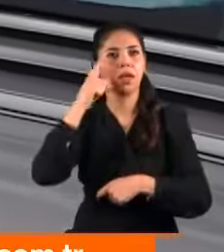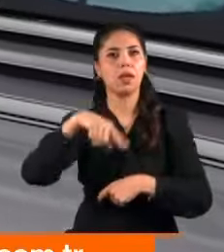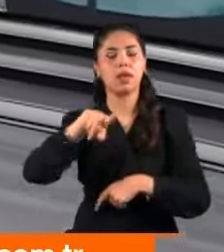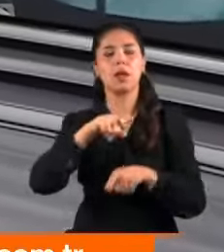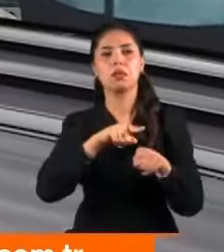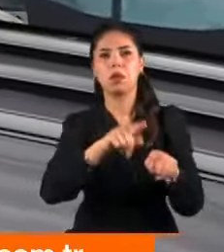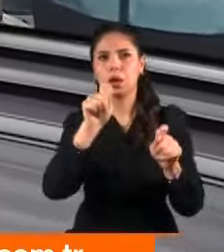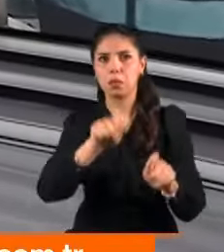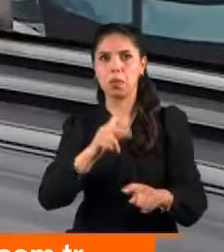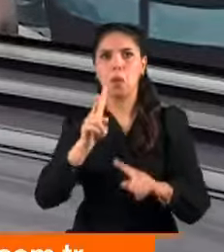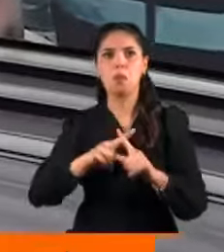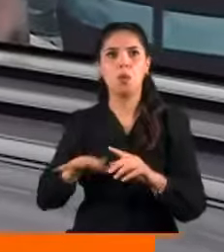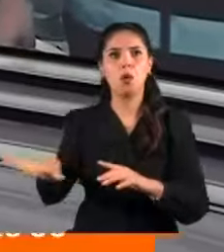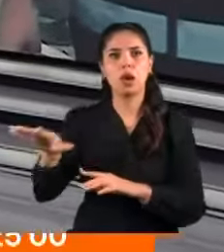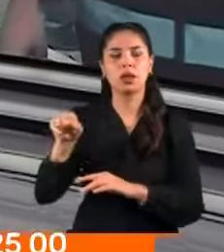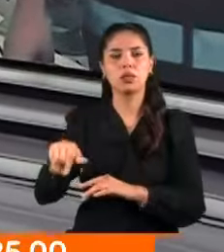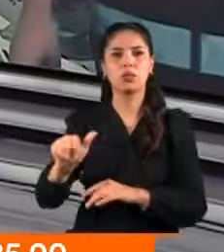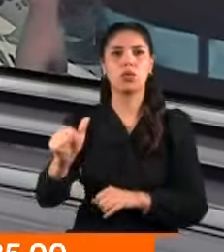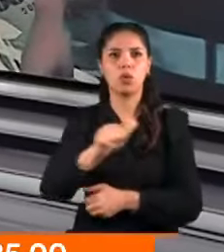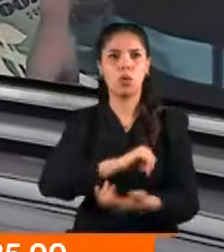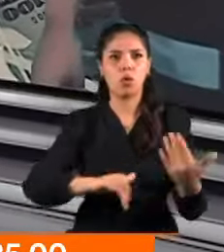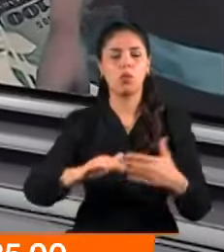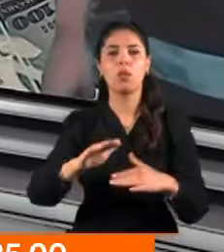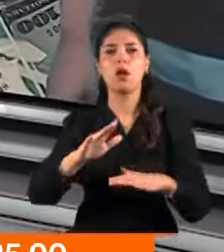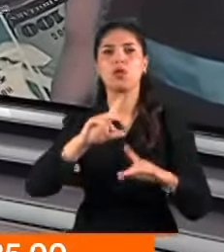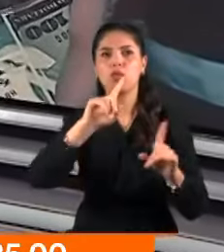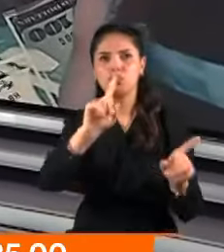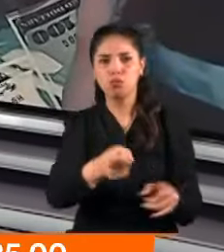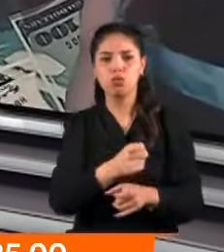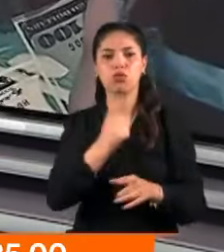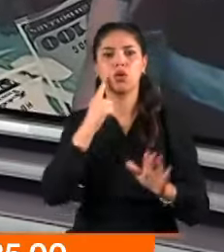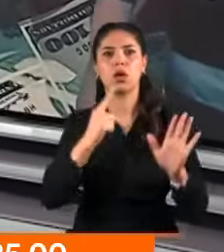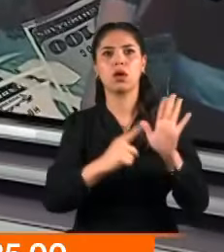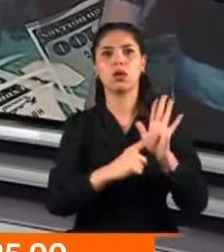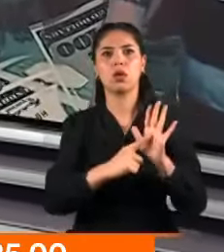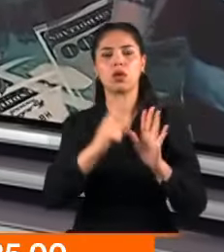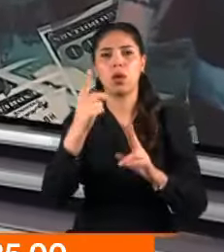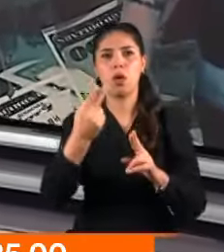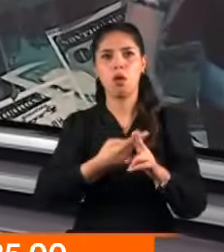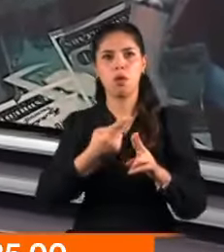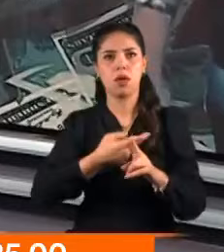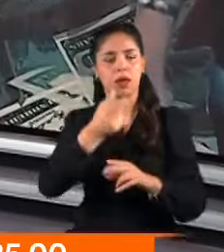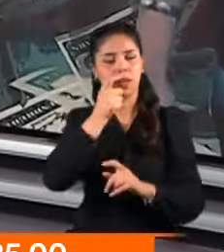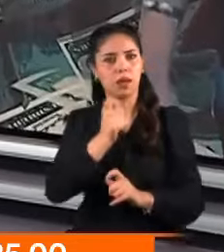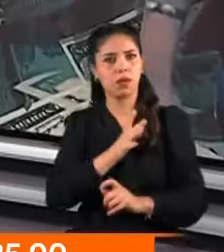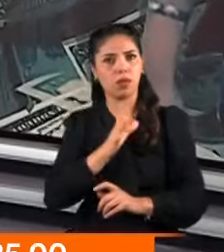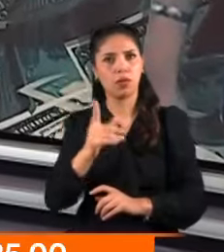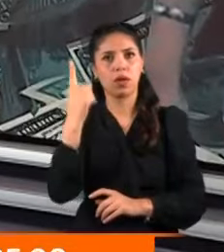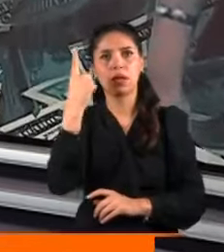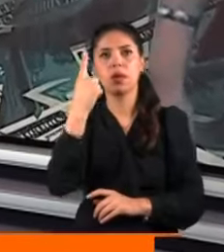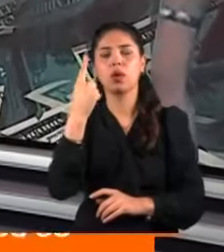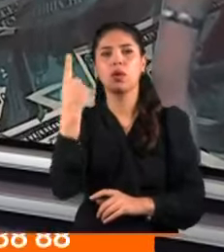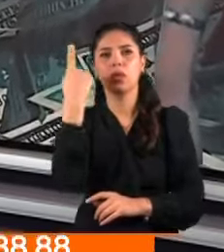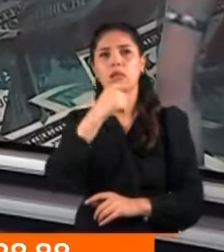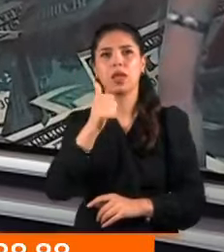peşine düşen Mali Şube polisi bugün operasyonda ele geçirdiklerini sergiledi. İşte bir örnek çok dikkat çekici. Güzellik ipi